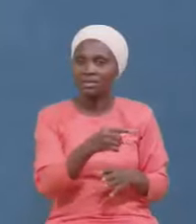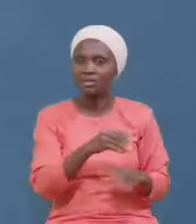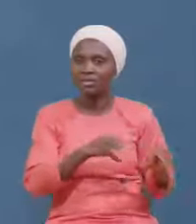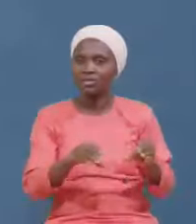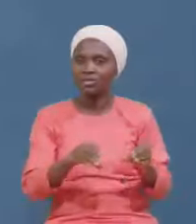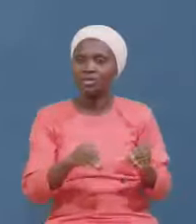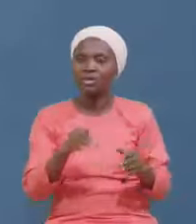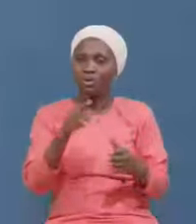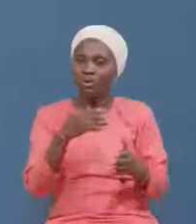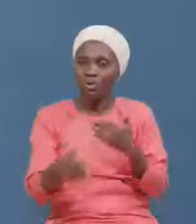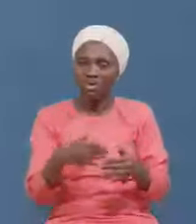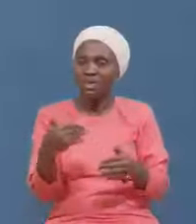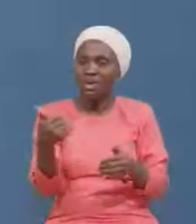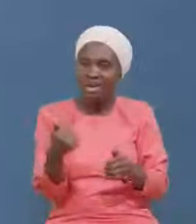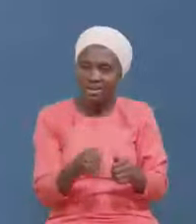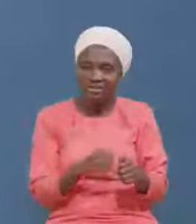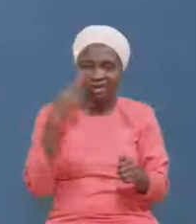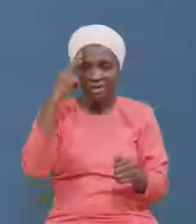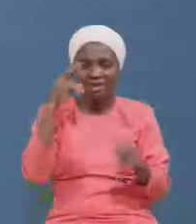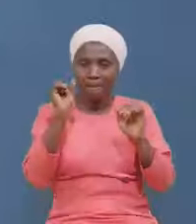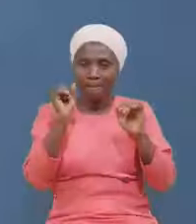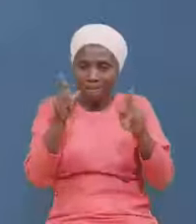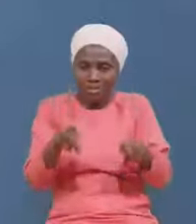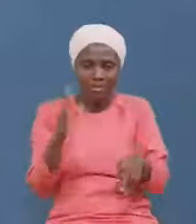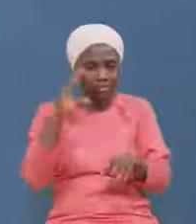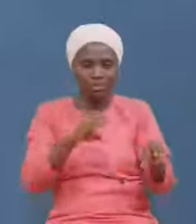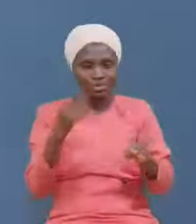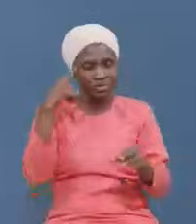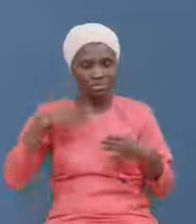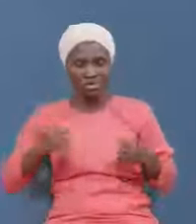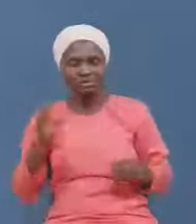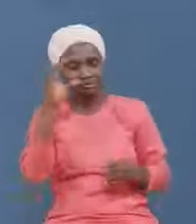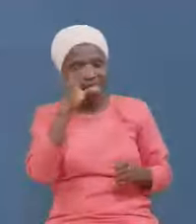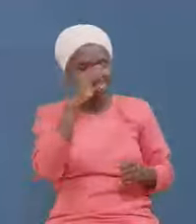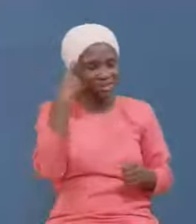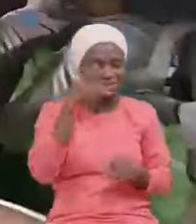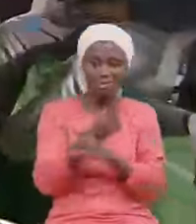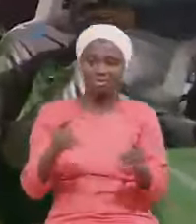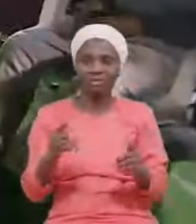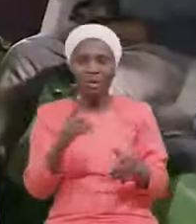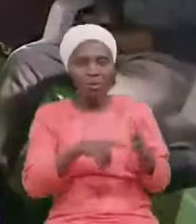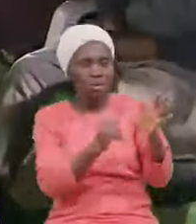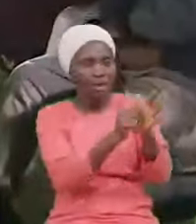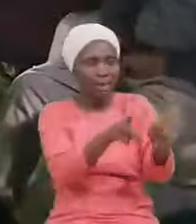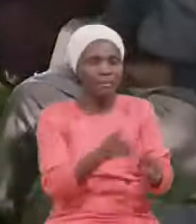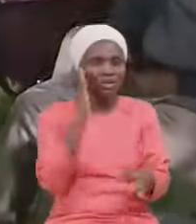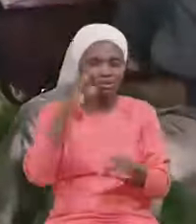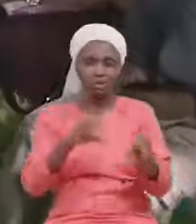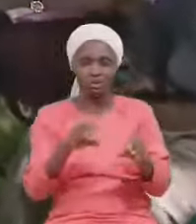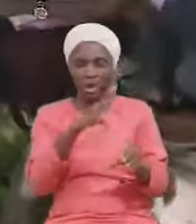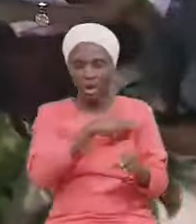reasonable person who is looking for healing and looking for deliverance, what that person will do. And he